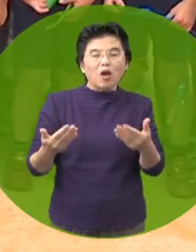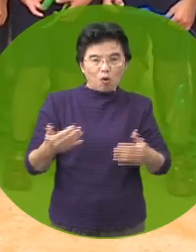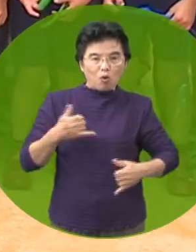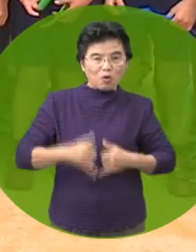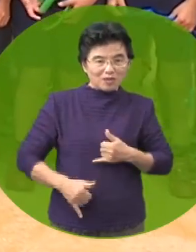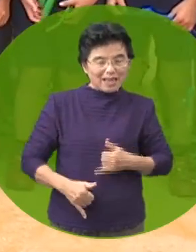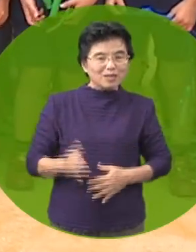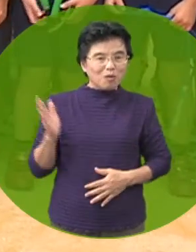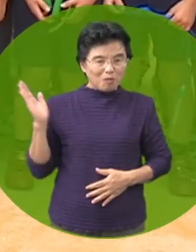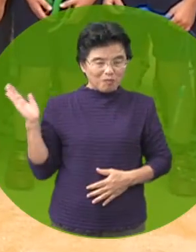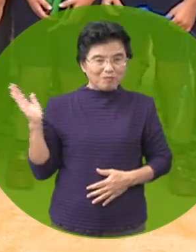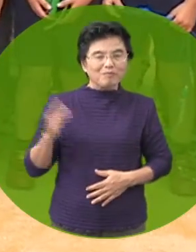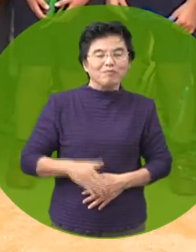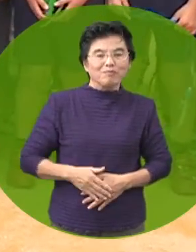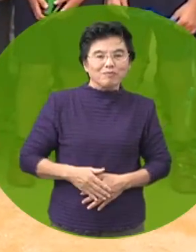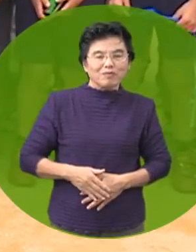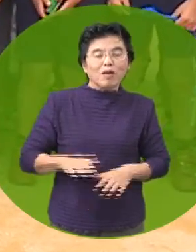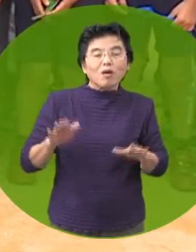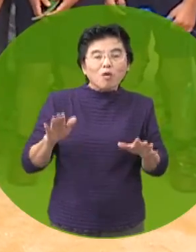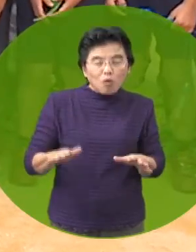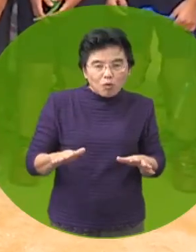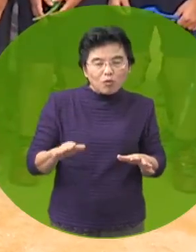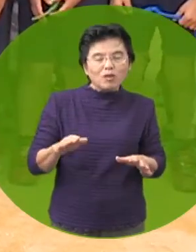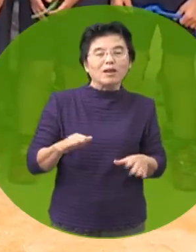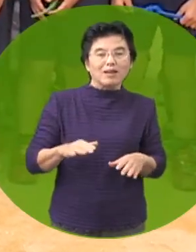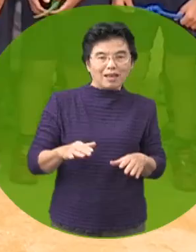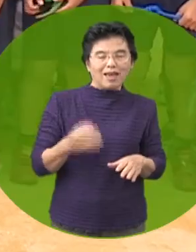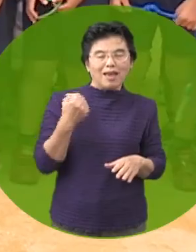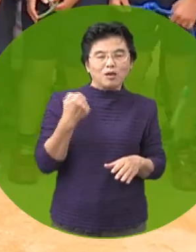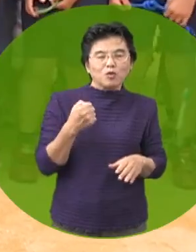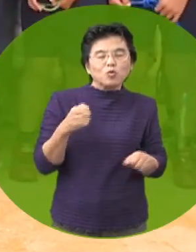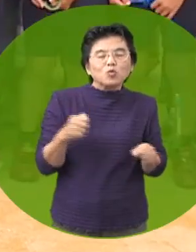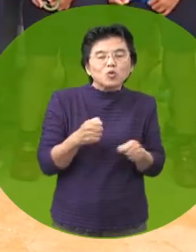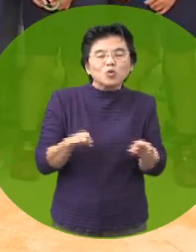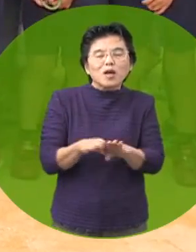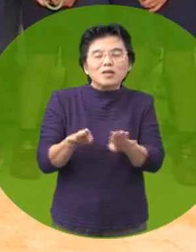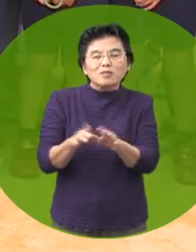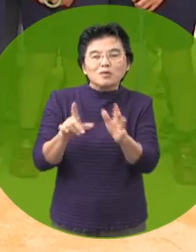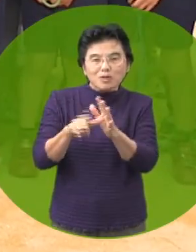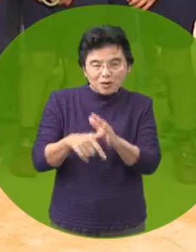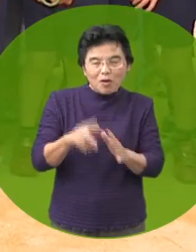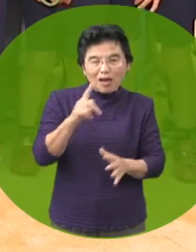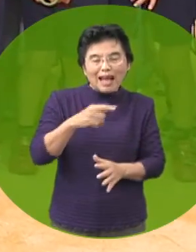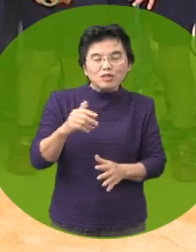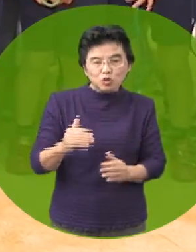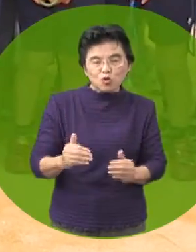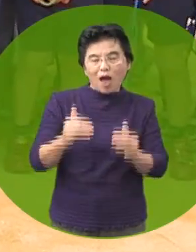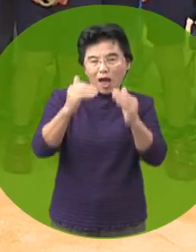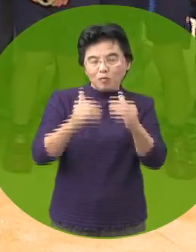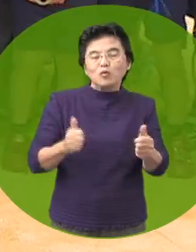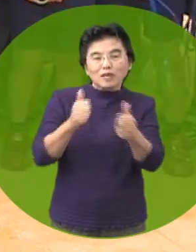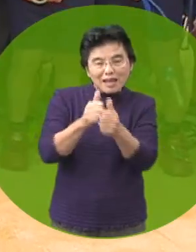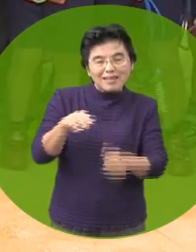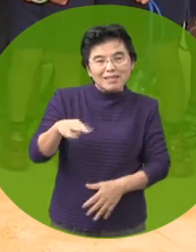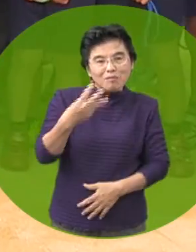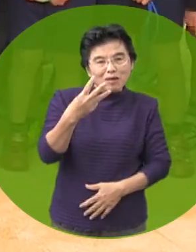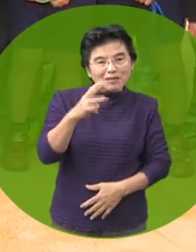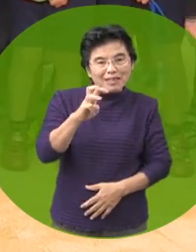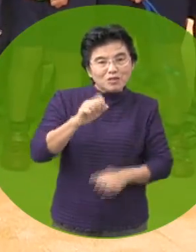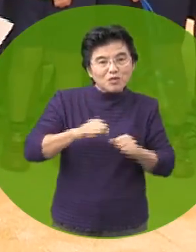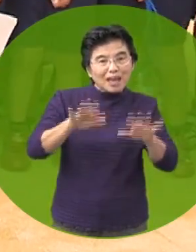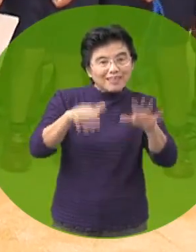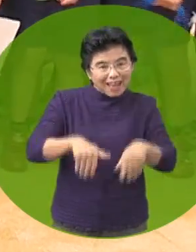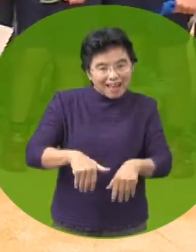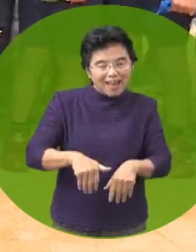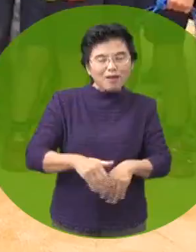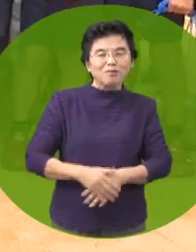いましょう。さあみんな、この中で冬休みに眼中アップチャレンジ330をやったよっていう人、手